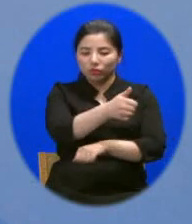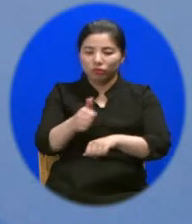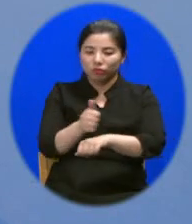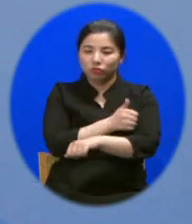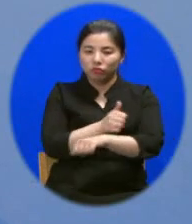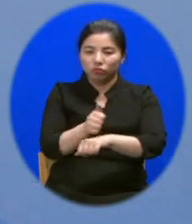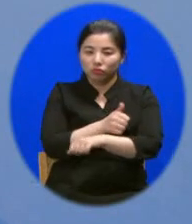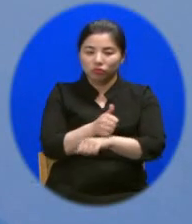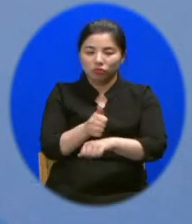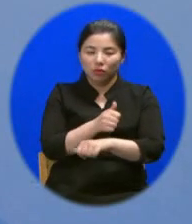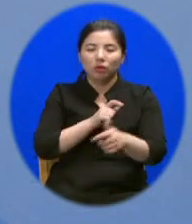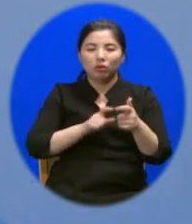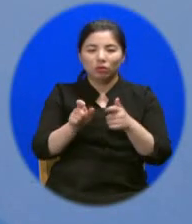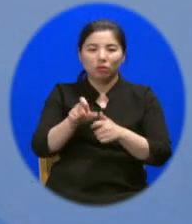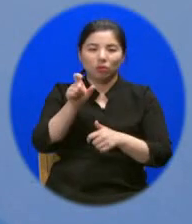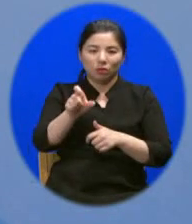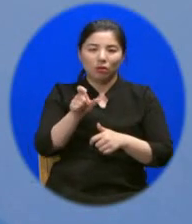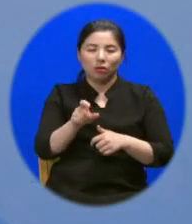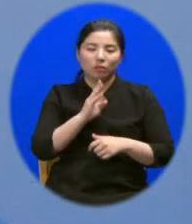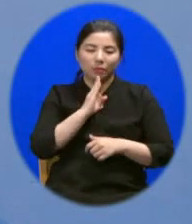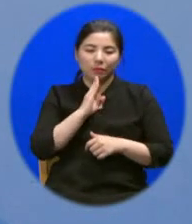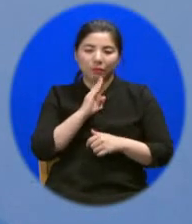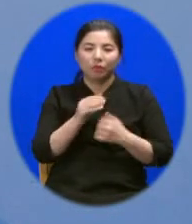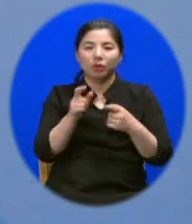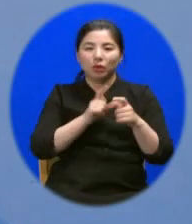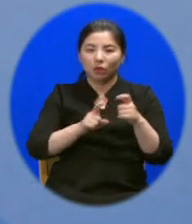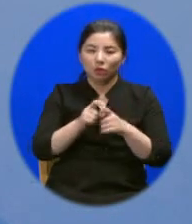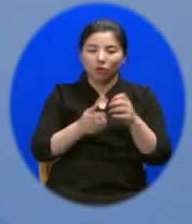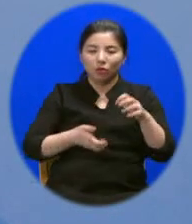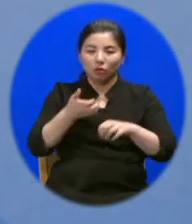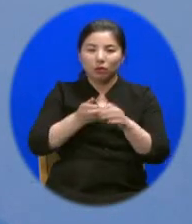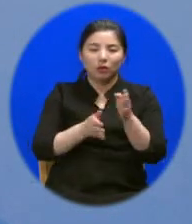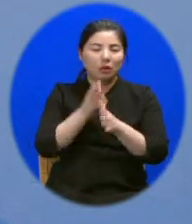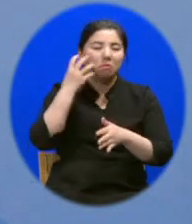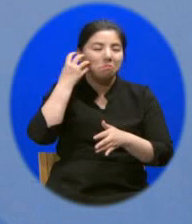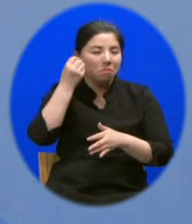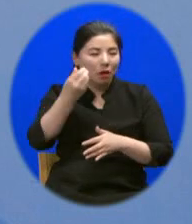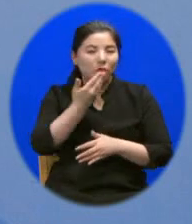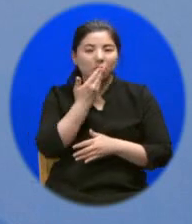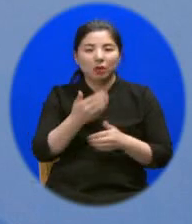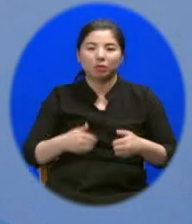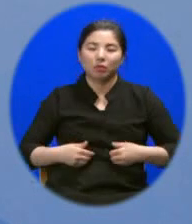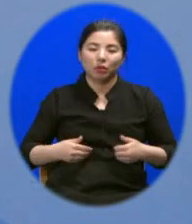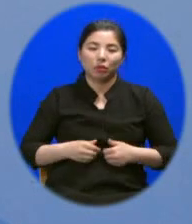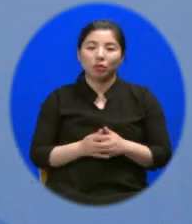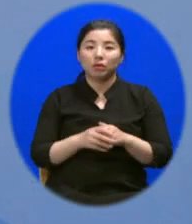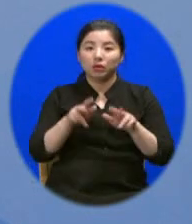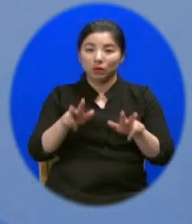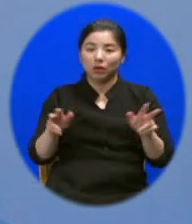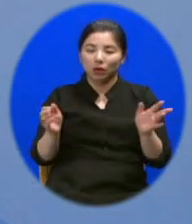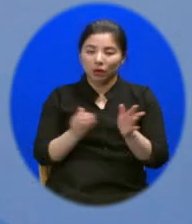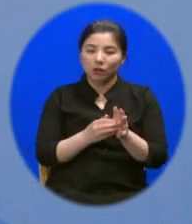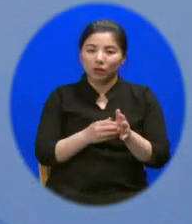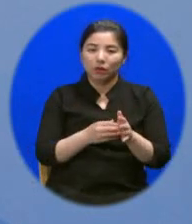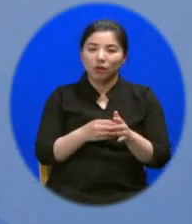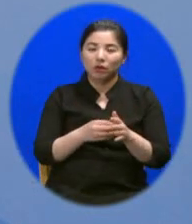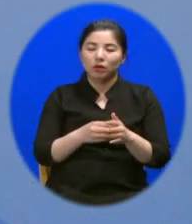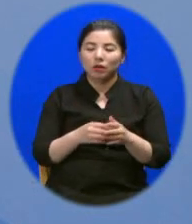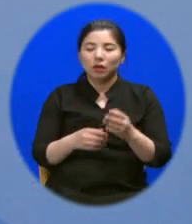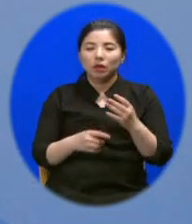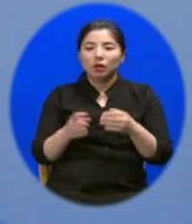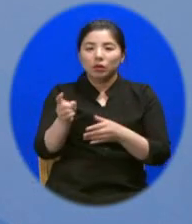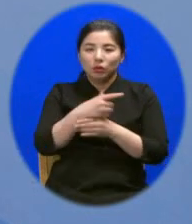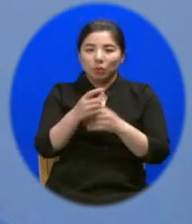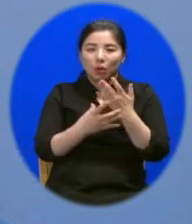경향이 좀 더 강한 부분도 있으니까 좀 더 혁신도시에 매력을 느끼게끔 해야 된다 저는 지금까지 그 소방 복합 찌우